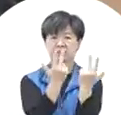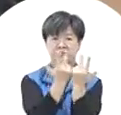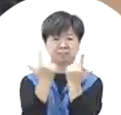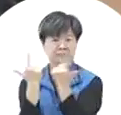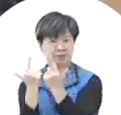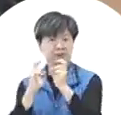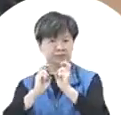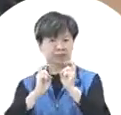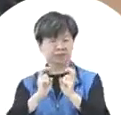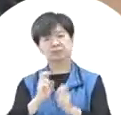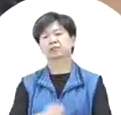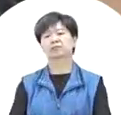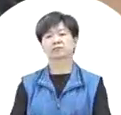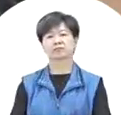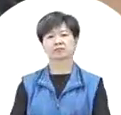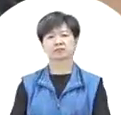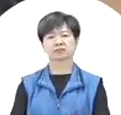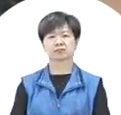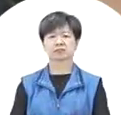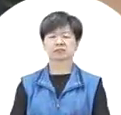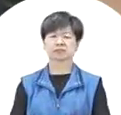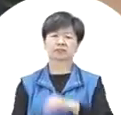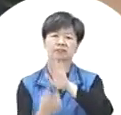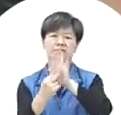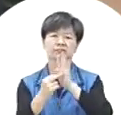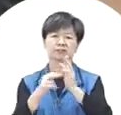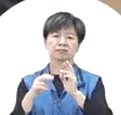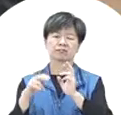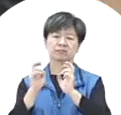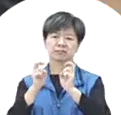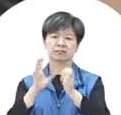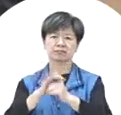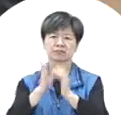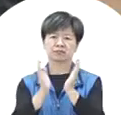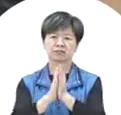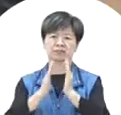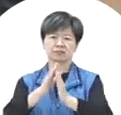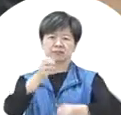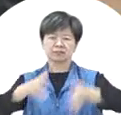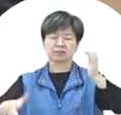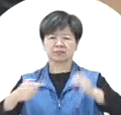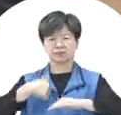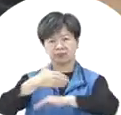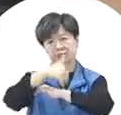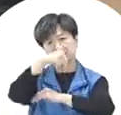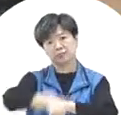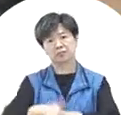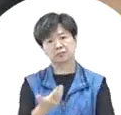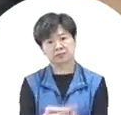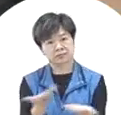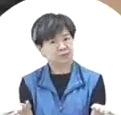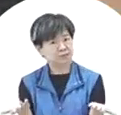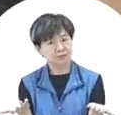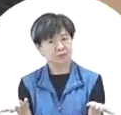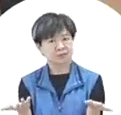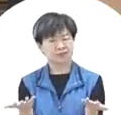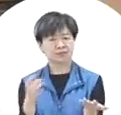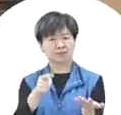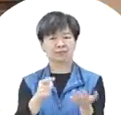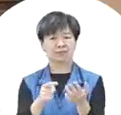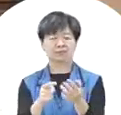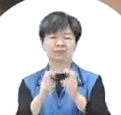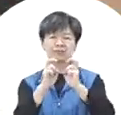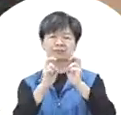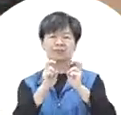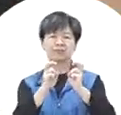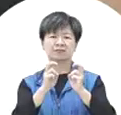等啊，你双北的捷运，你就讲捷运，你拢讲多起人的话啊，我真看阿边那啦。你拢讲捷运，你又搞